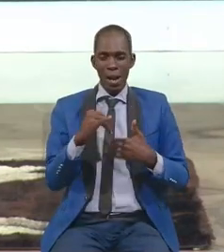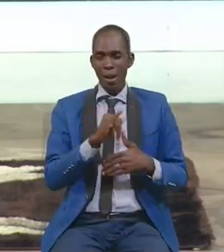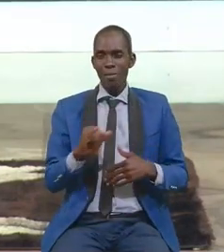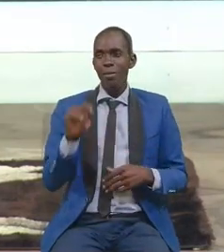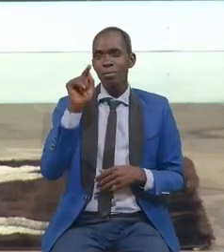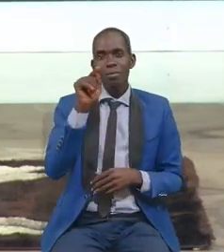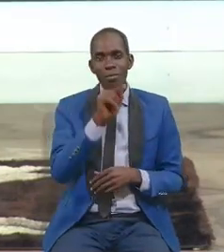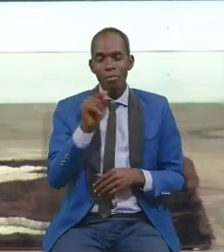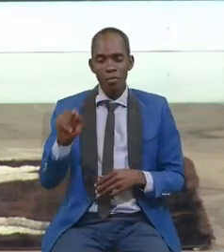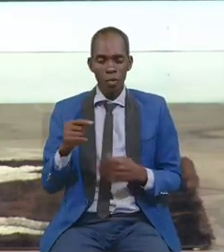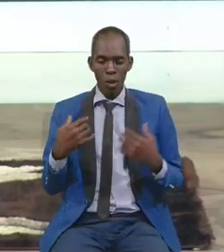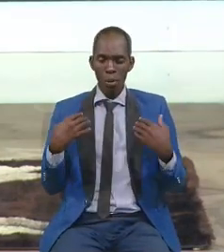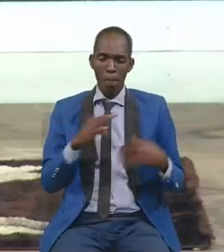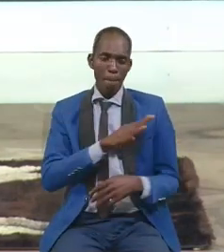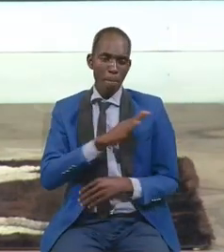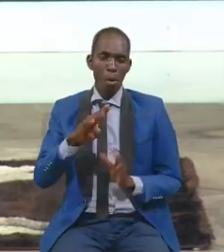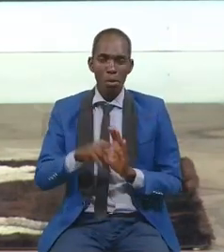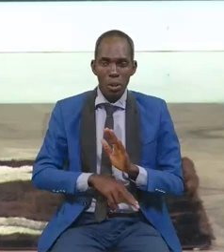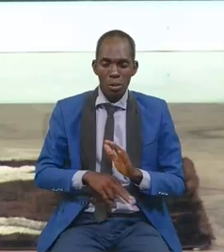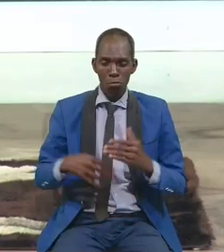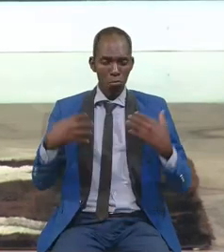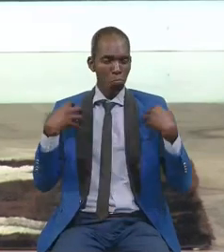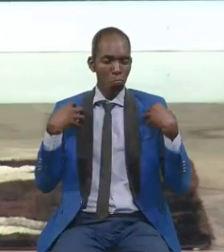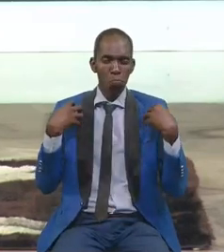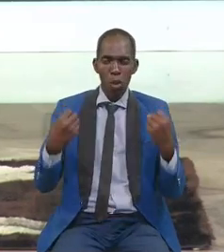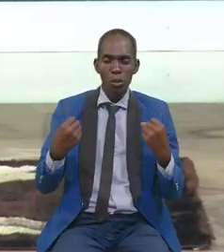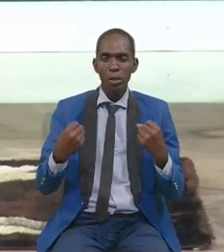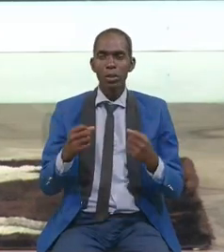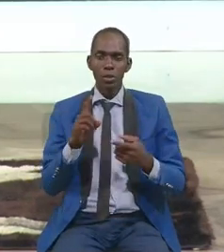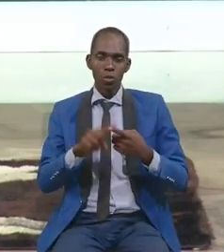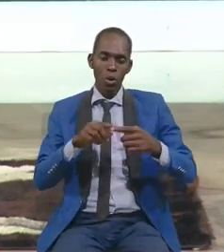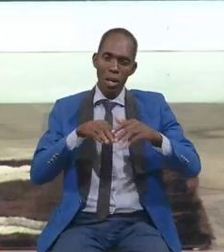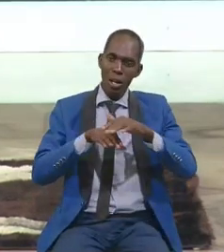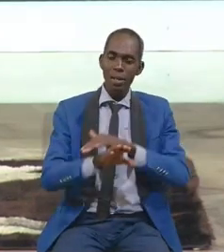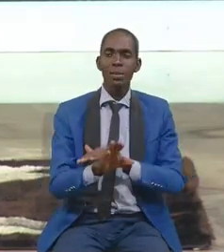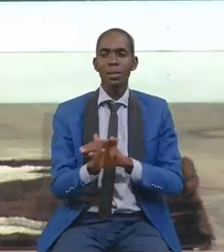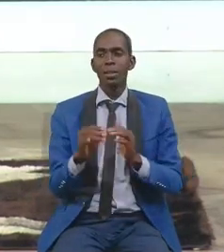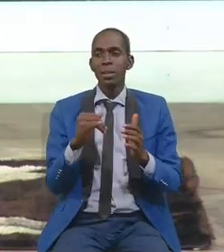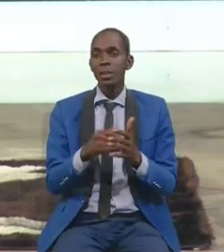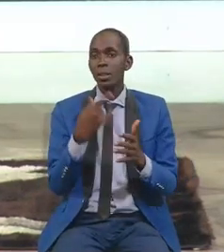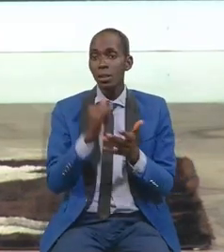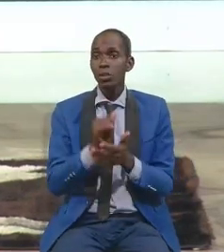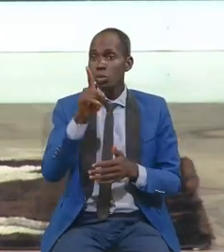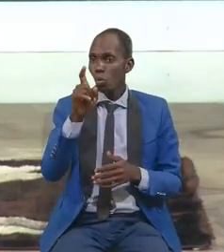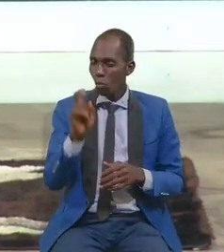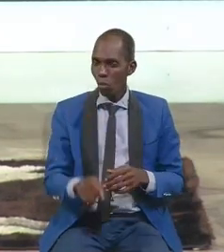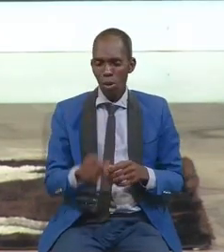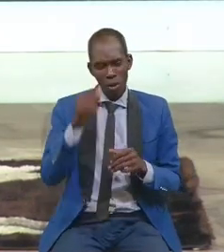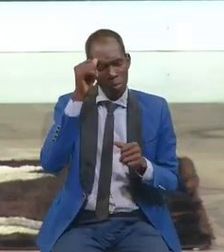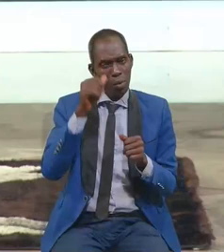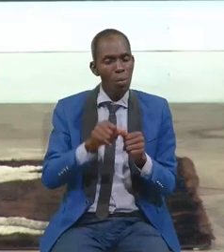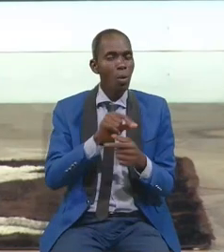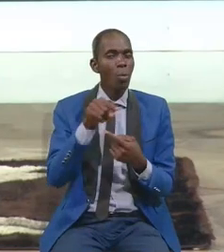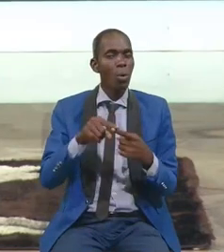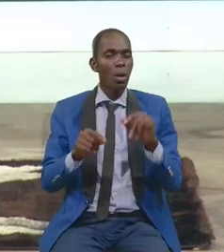puisque nous avons moyen du sang de Jésus, une libre entrée dans le sanctuaire, que vous devez vous rappeler lorsque Aaron